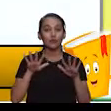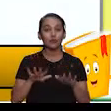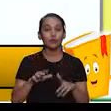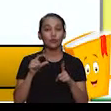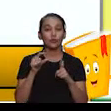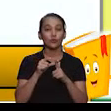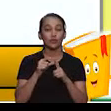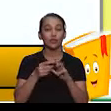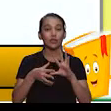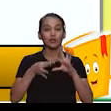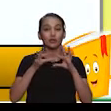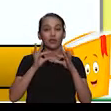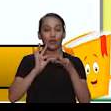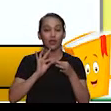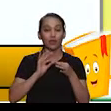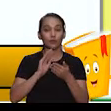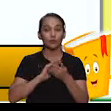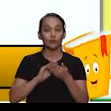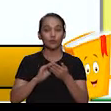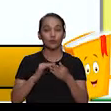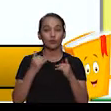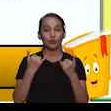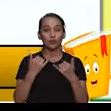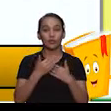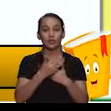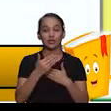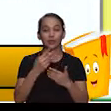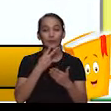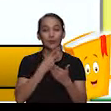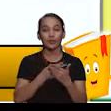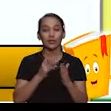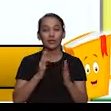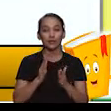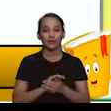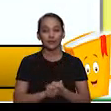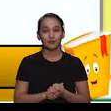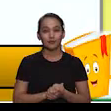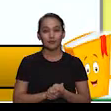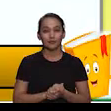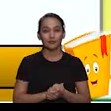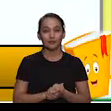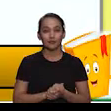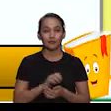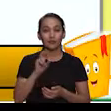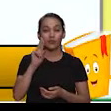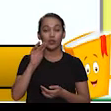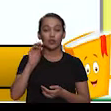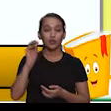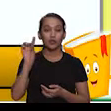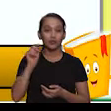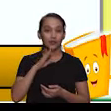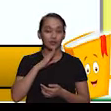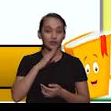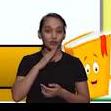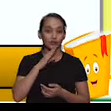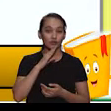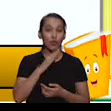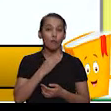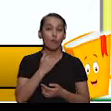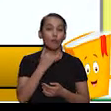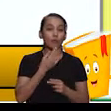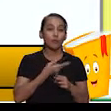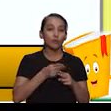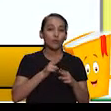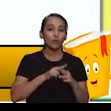so'ziga gap tuzganman. Keling, hozir sizlarga ko'rsataman. Diyora bobosiga achchiq